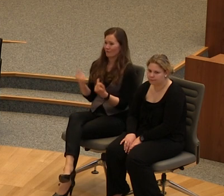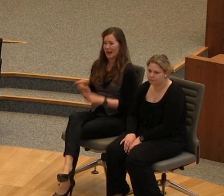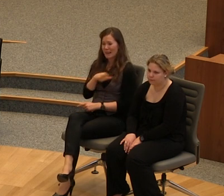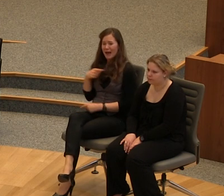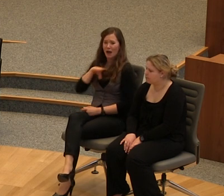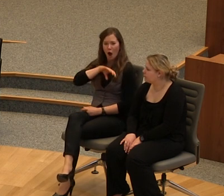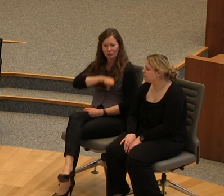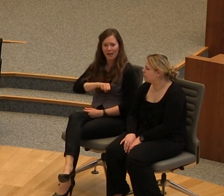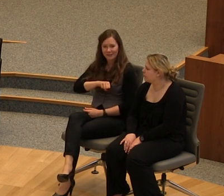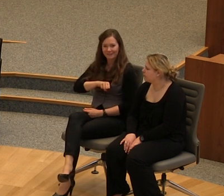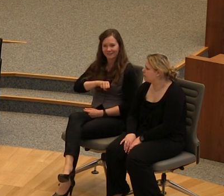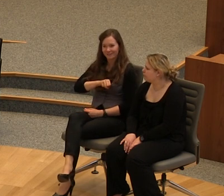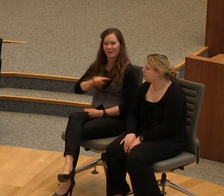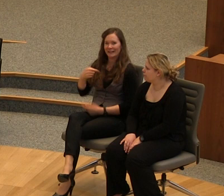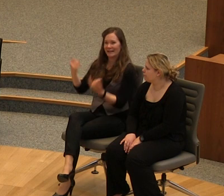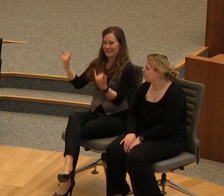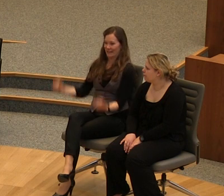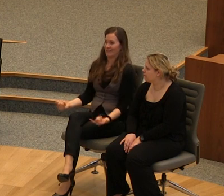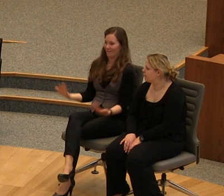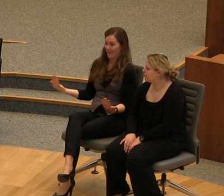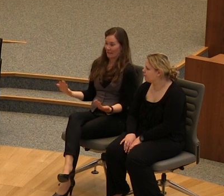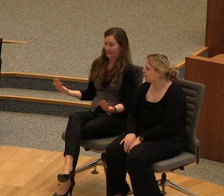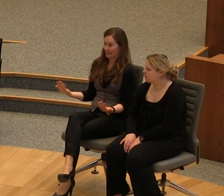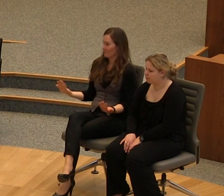lange ausgeharrt haben. Und jetzt bleibt mir eigentlich